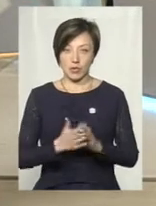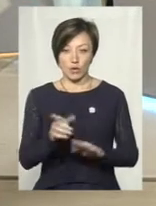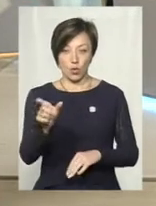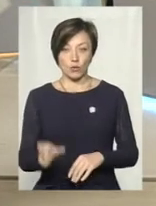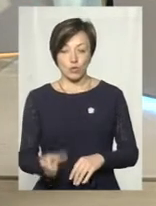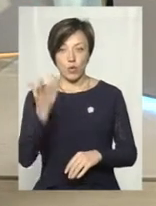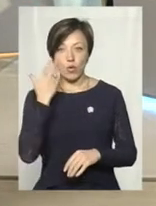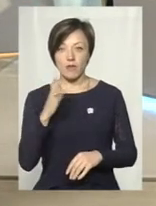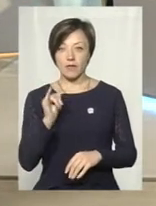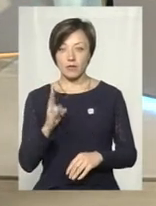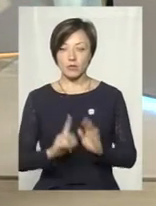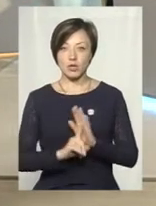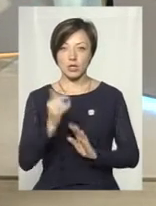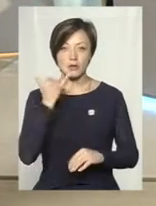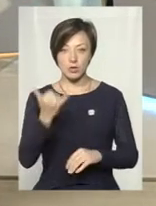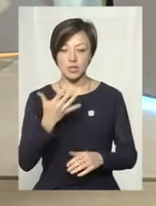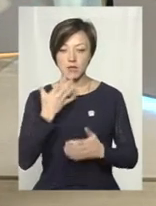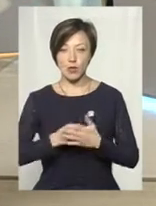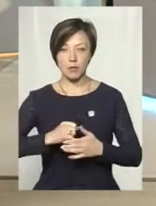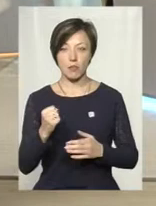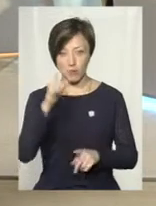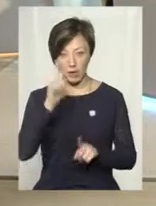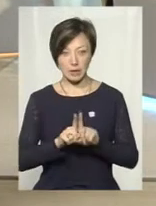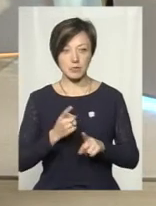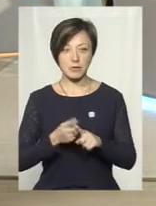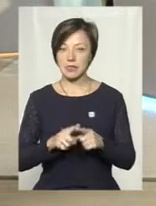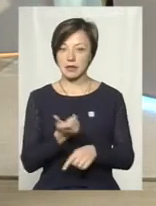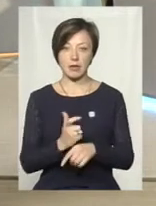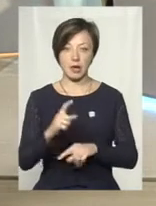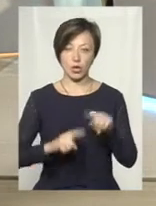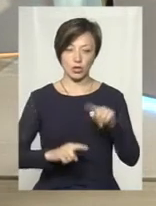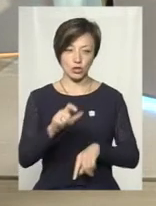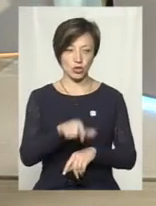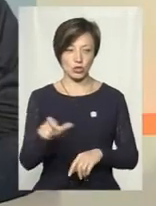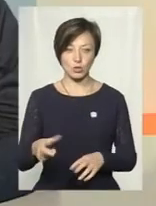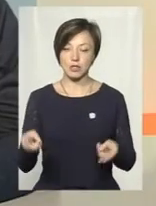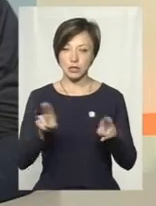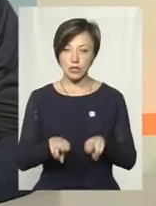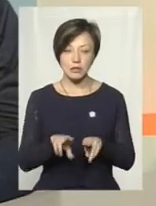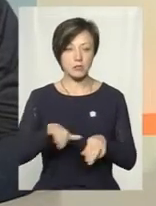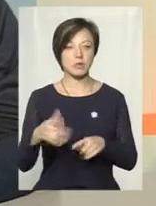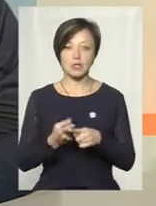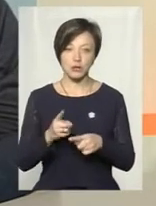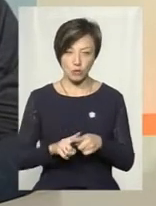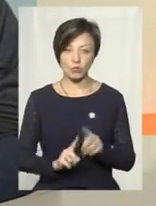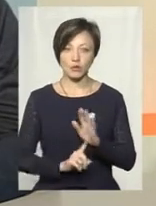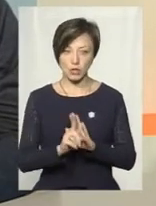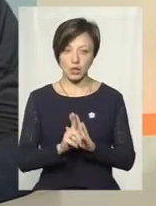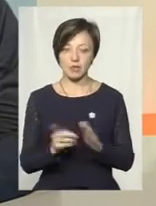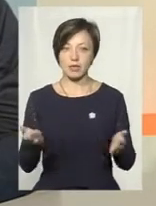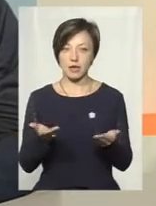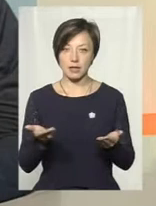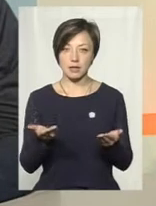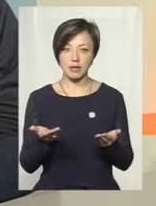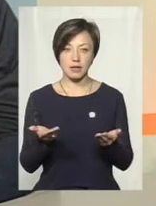коли він не починає дзвонити своїм побратимам, тому що це самі рідніші для нього люди залишаються, і тільки вже після цього починаються